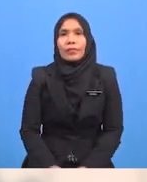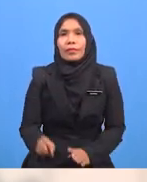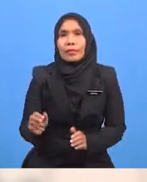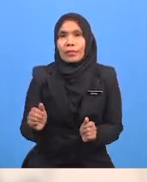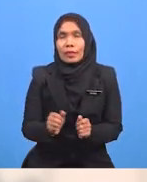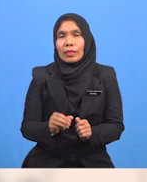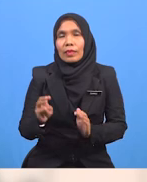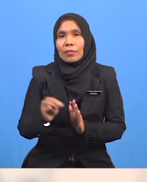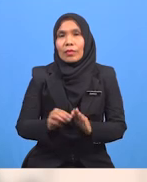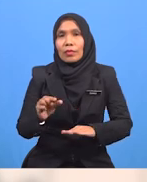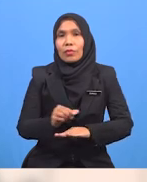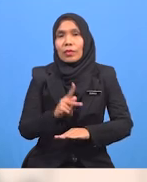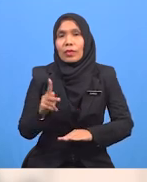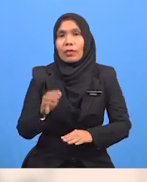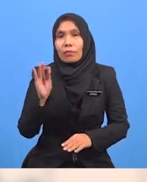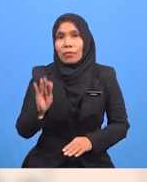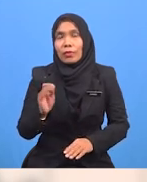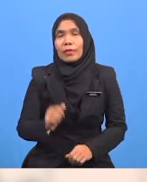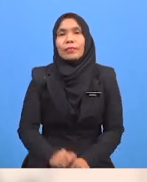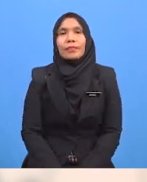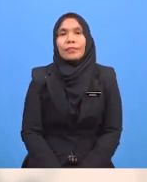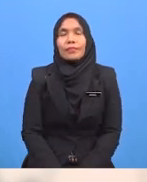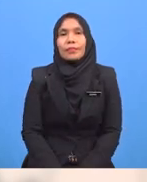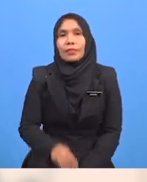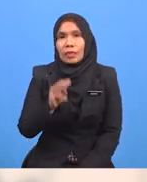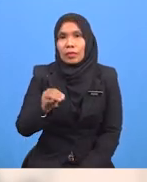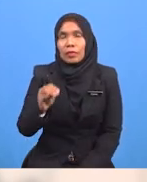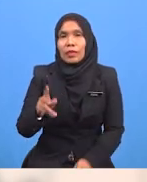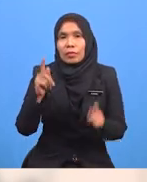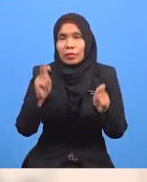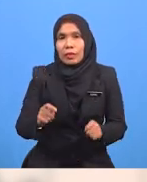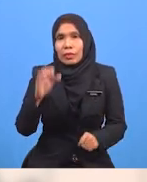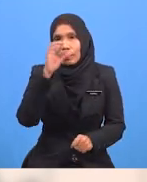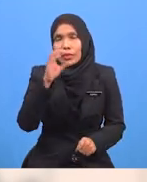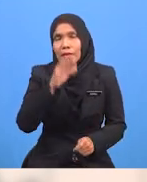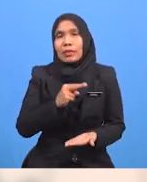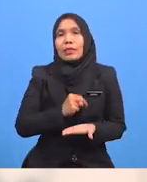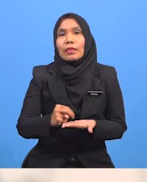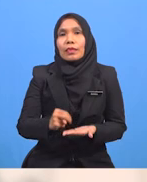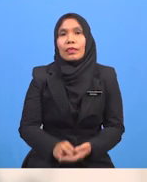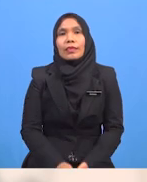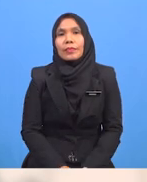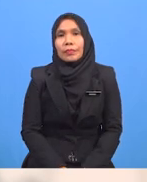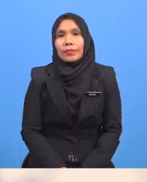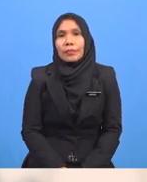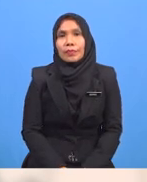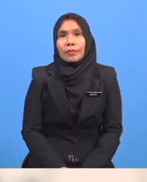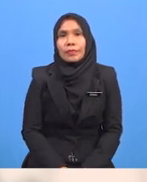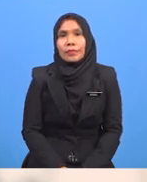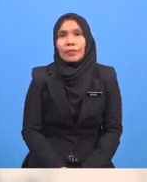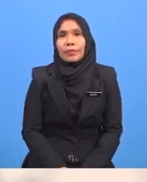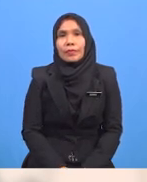menggunakan rumus heron Hai murid-murid perlu mencari nilai es yaitu semiperimeter